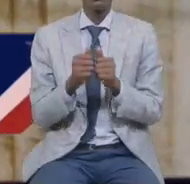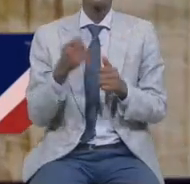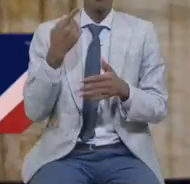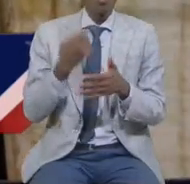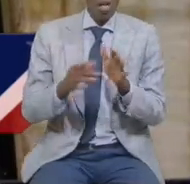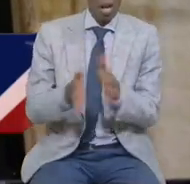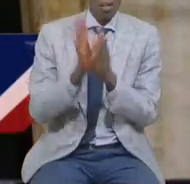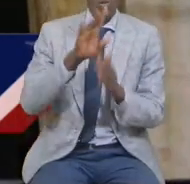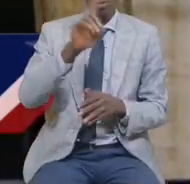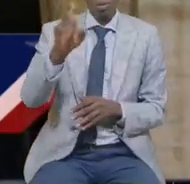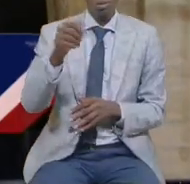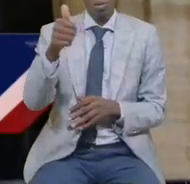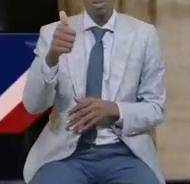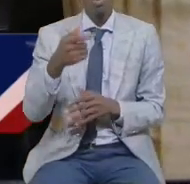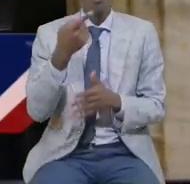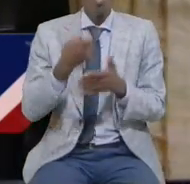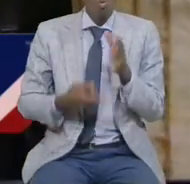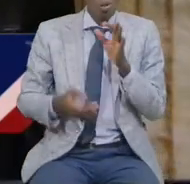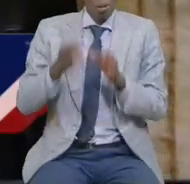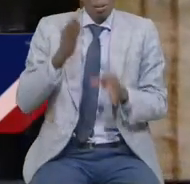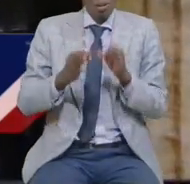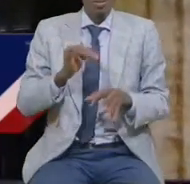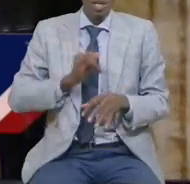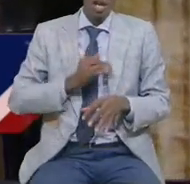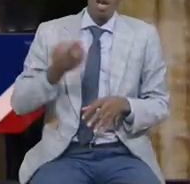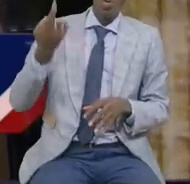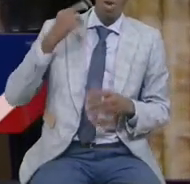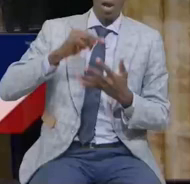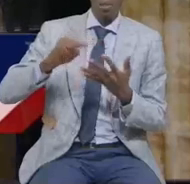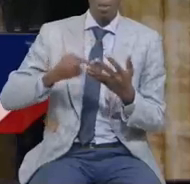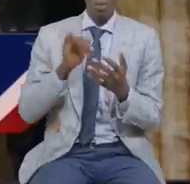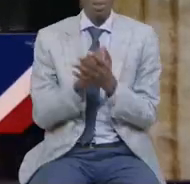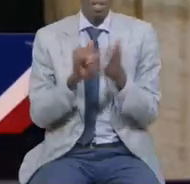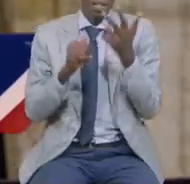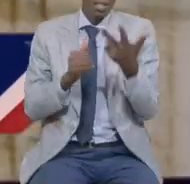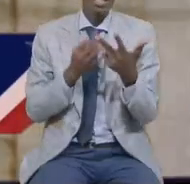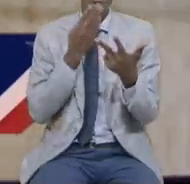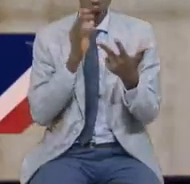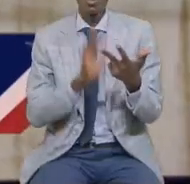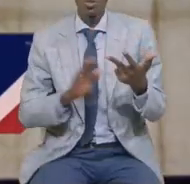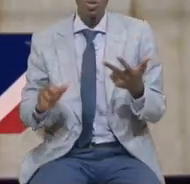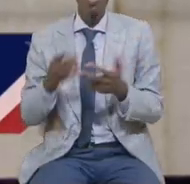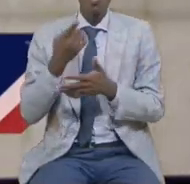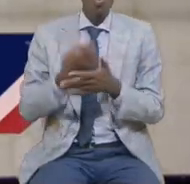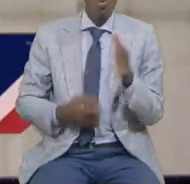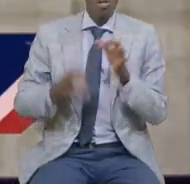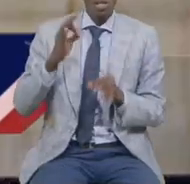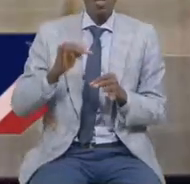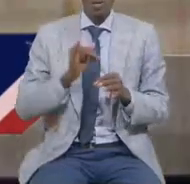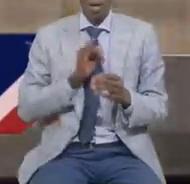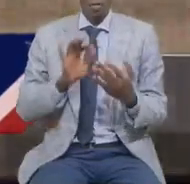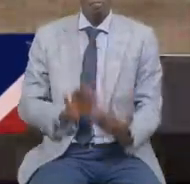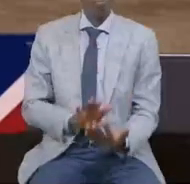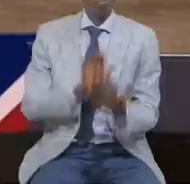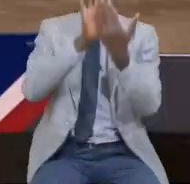si j'étais l'un de ces trois compagnons, Shadrach, Meshach, Abednego, posez-vous la question. Et si